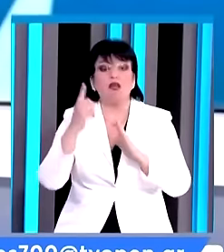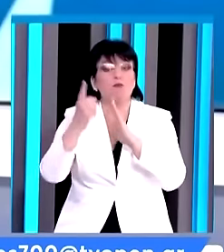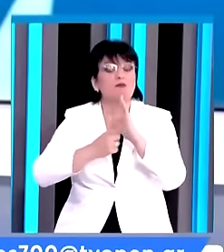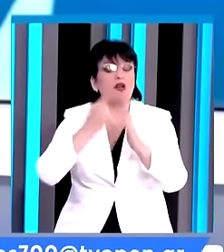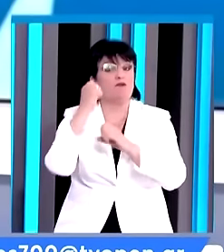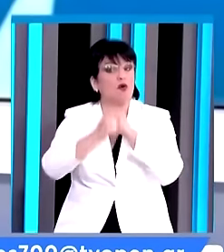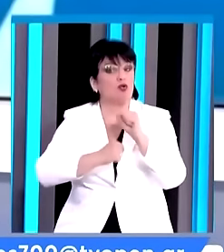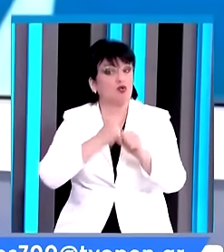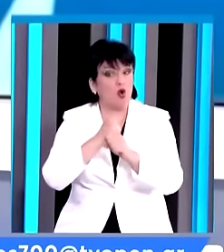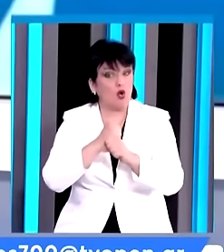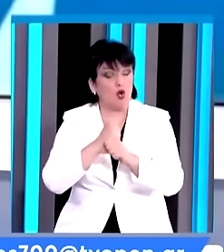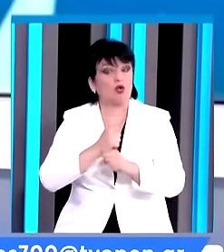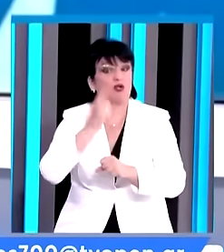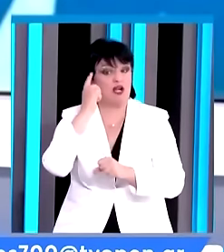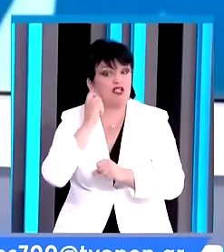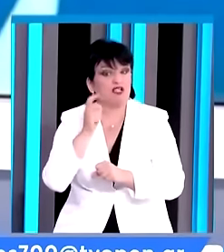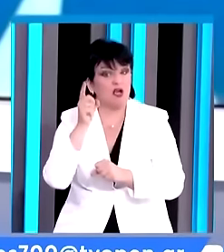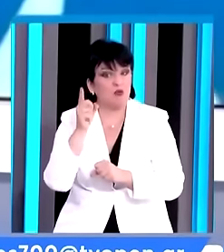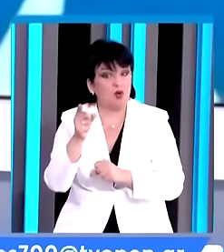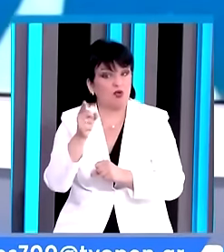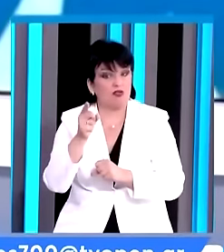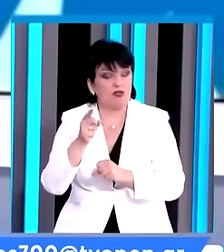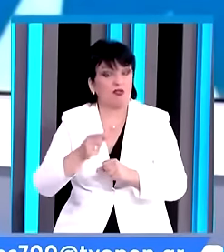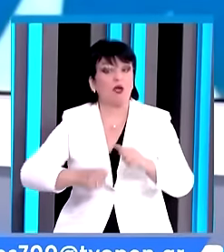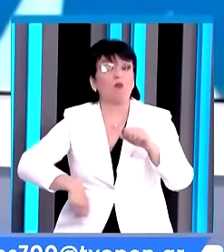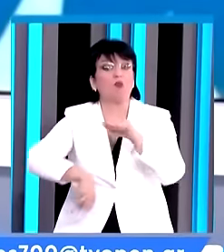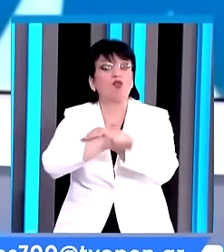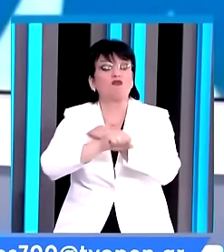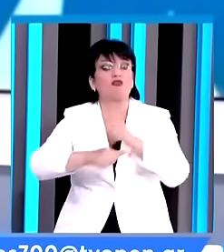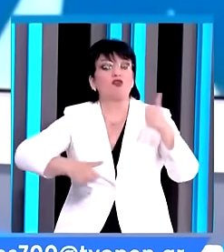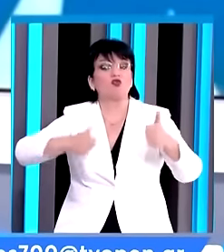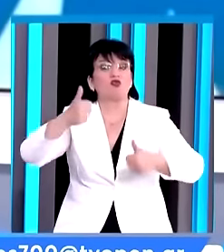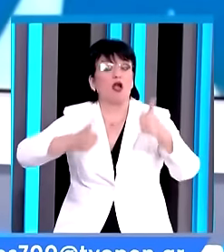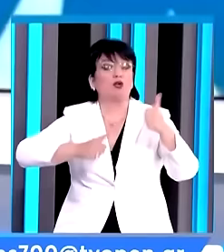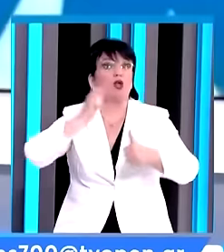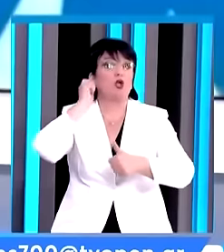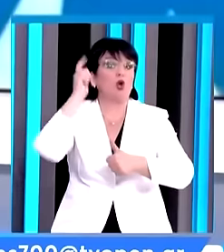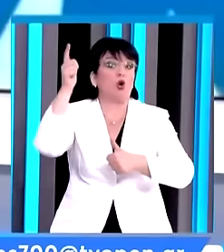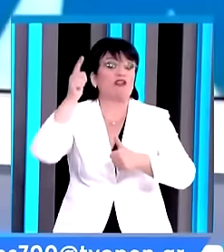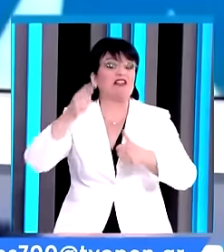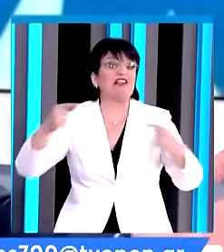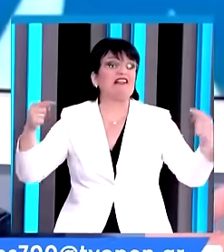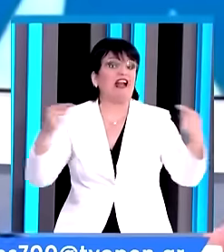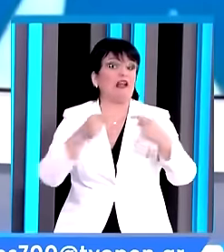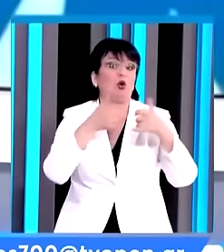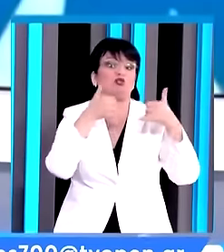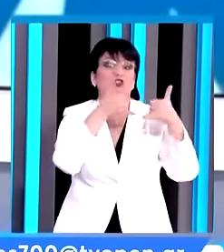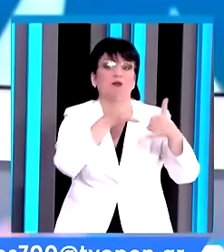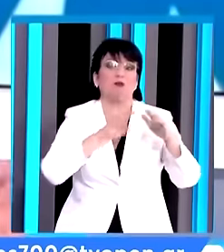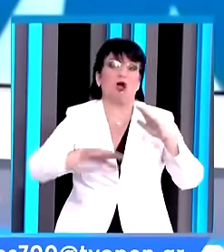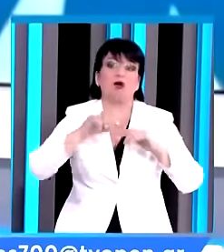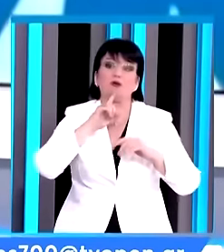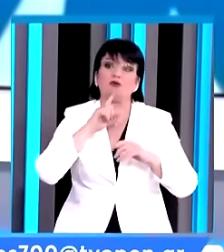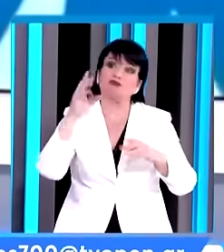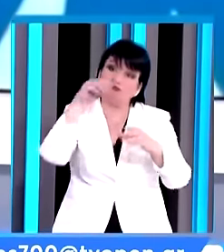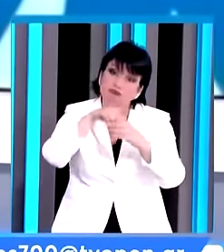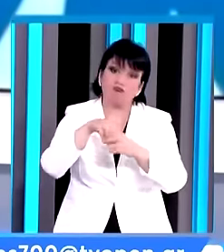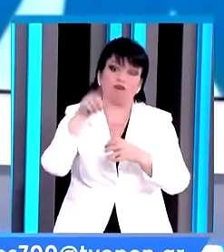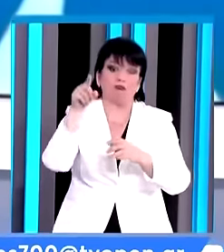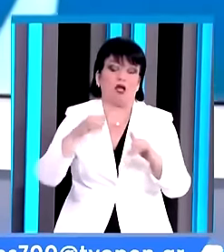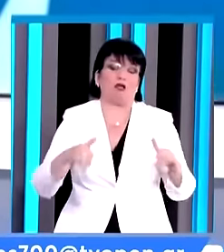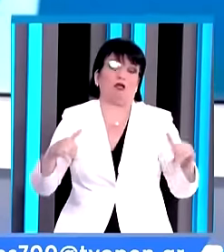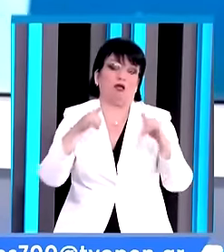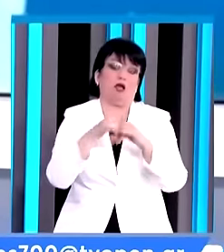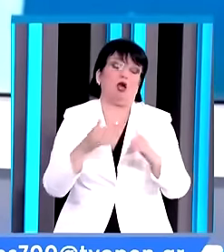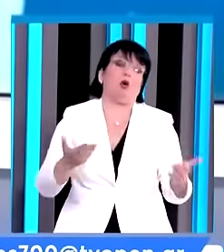το χρόνο να ξέρουμε ότι ένας μεγάλος ποδοσφαιρικός αγώνας, η γιορτή του ποδοσφαίρου, που είναι ο τελικός του κυπέλλου, όπως γίνεται παντού, να γίνεται. Και οπότε εγώ βάζω